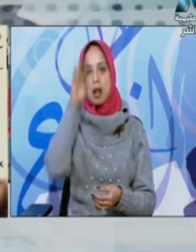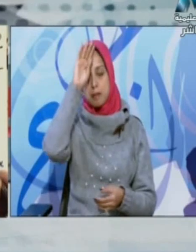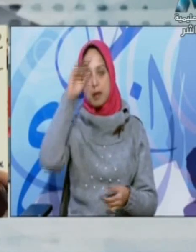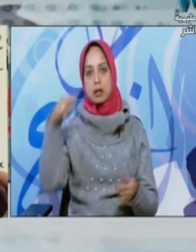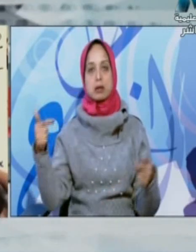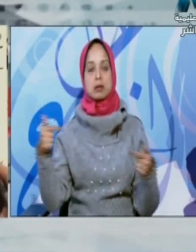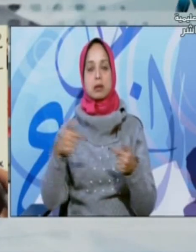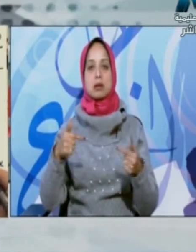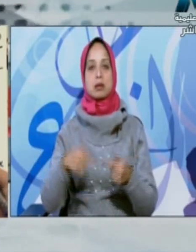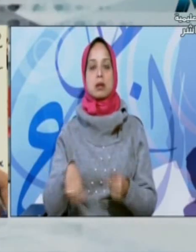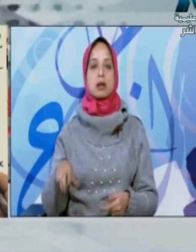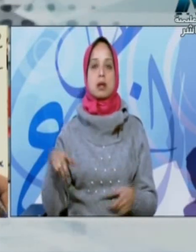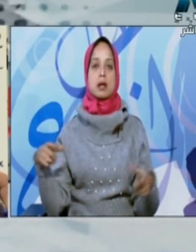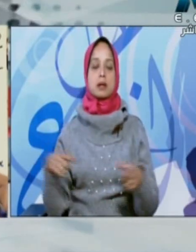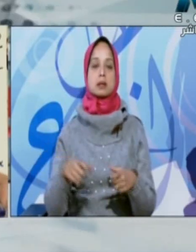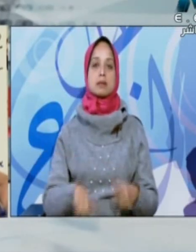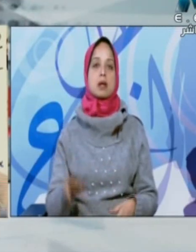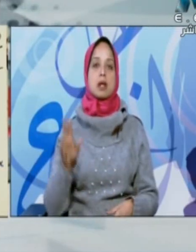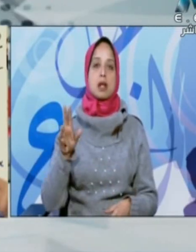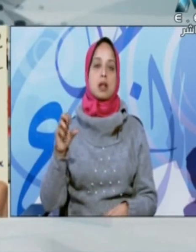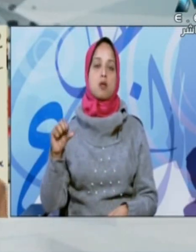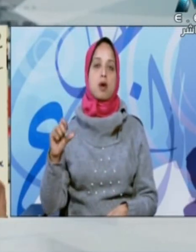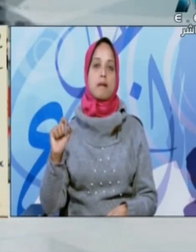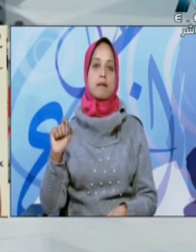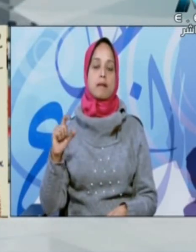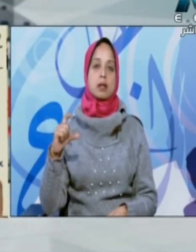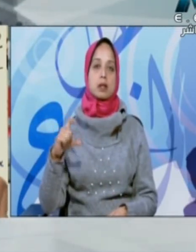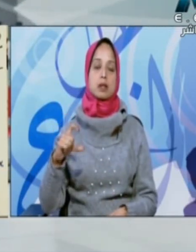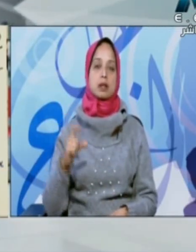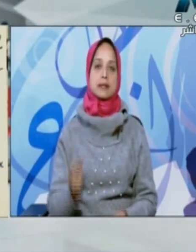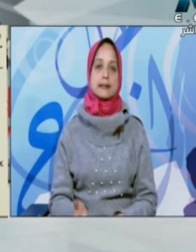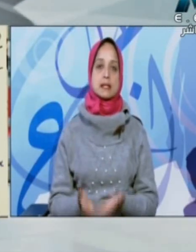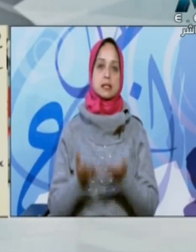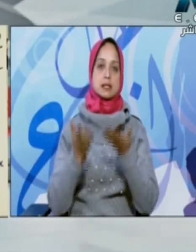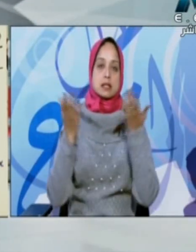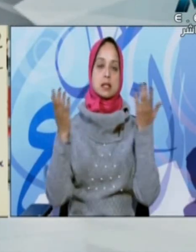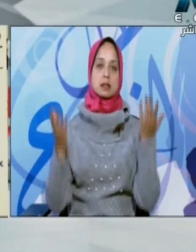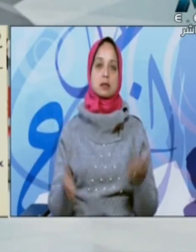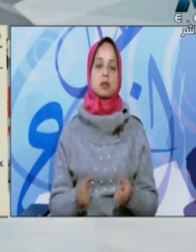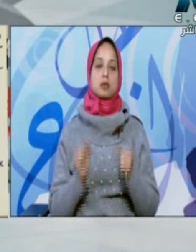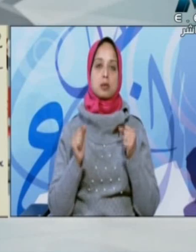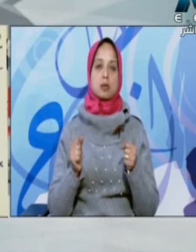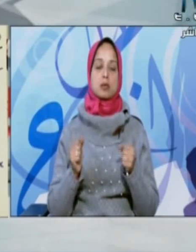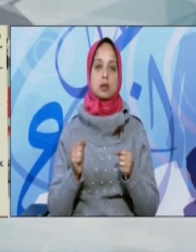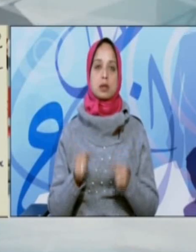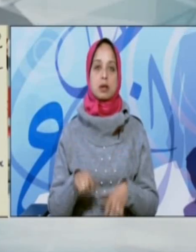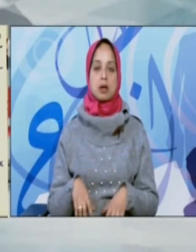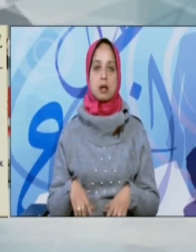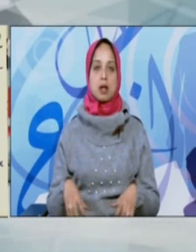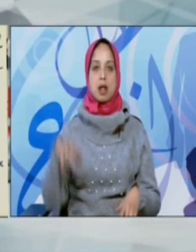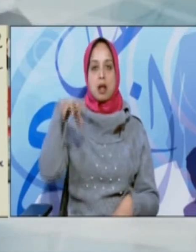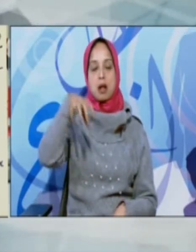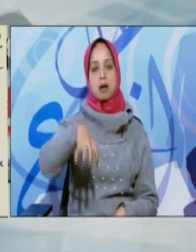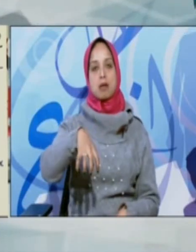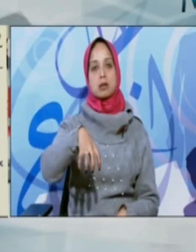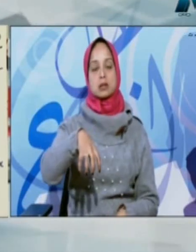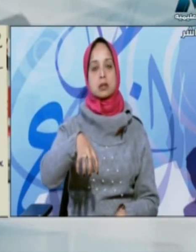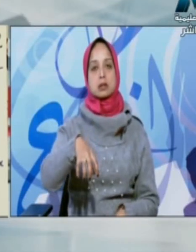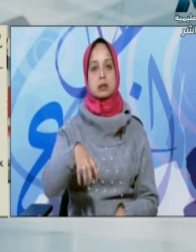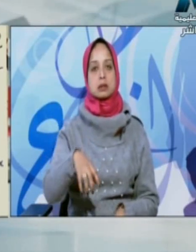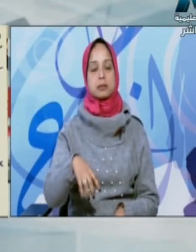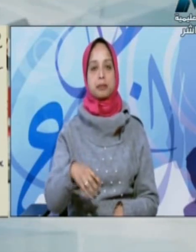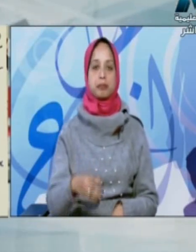ثلاثة، زيادة نفوذ القصر